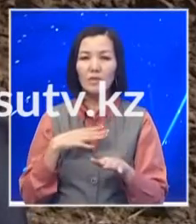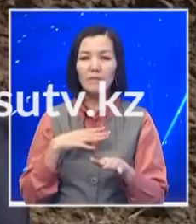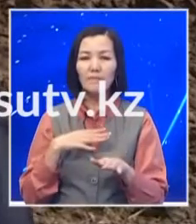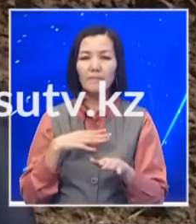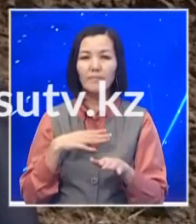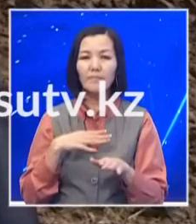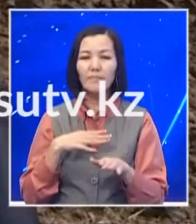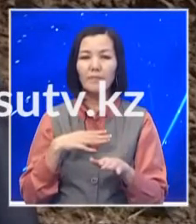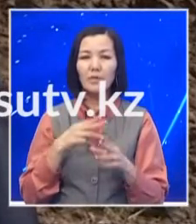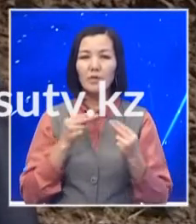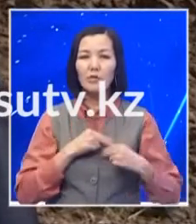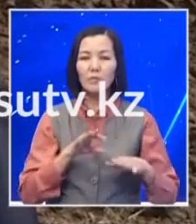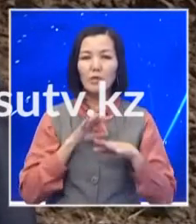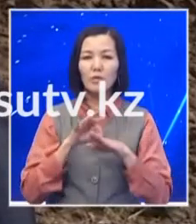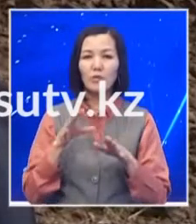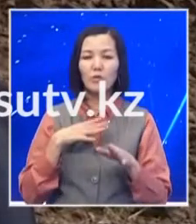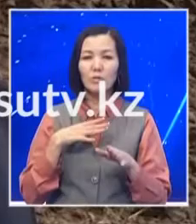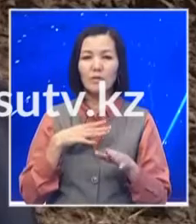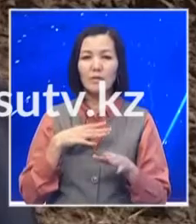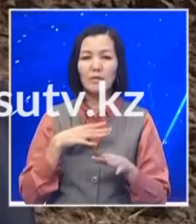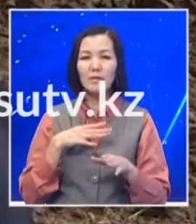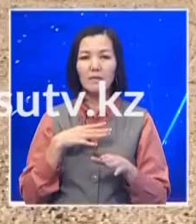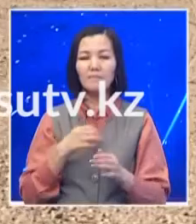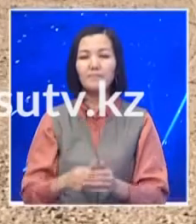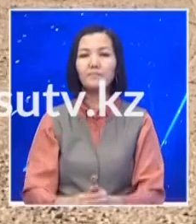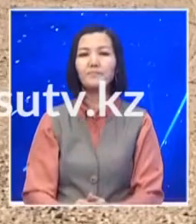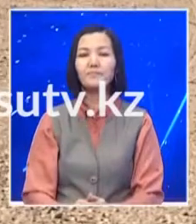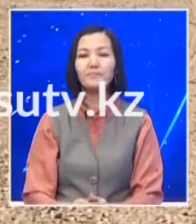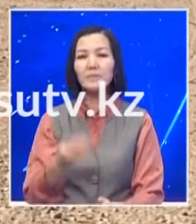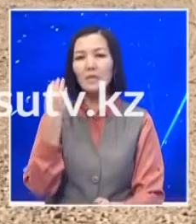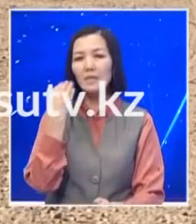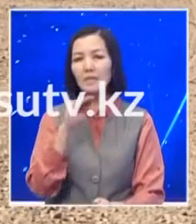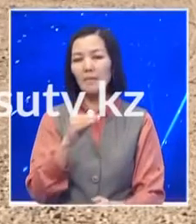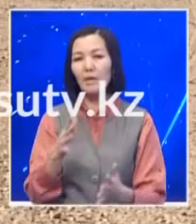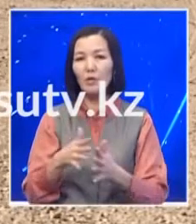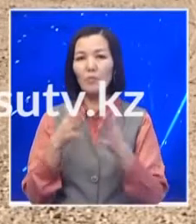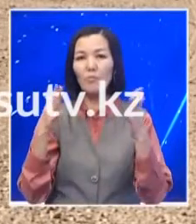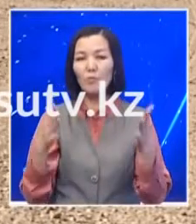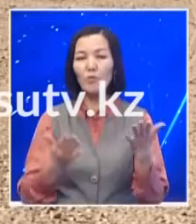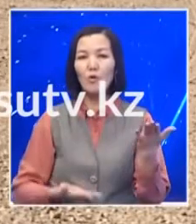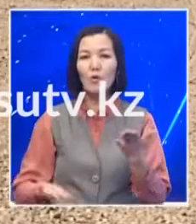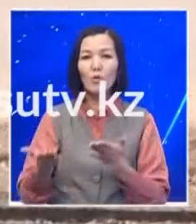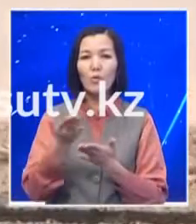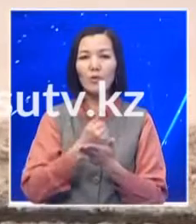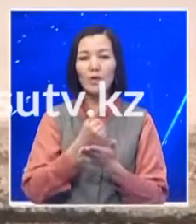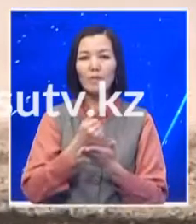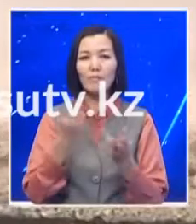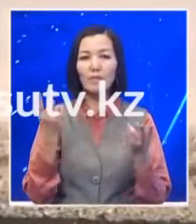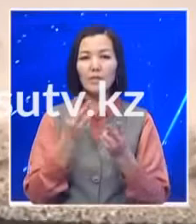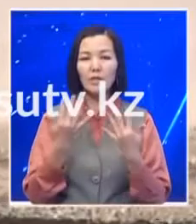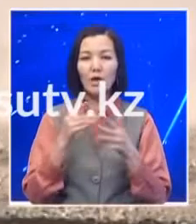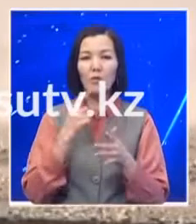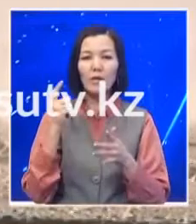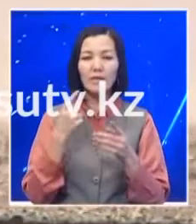тыңайтқыштарына алатын жұмыстарын жүргізіп отыр. Осымен бәрімен бірге қатар. Сапалы әрі мол өнім алудың маңызды тетігінің бірі ауыл